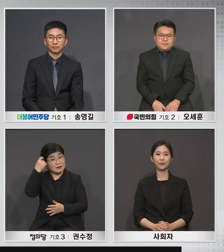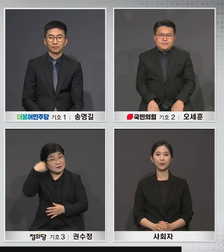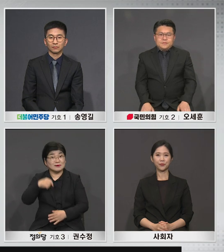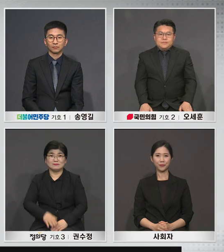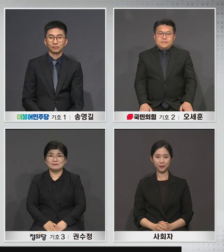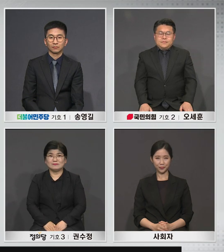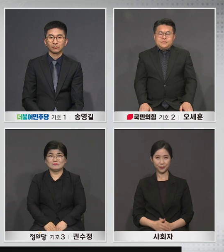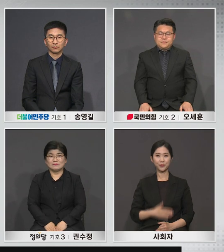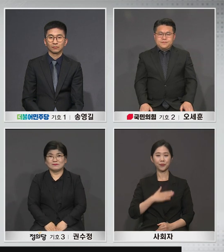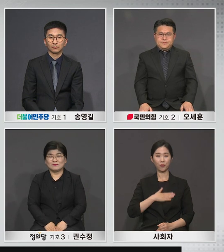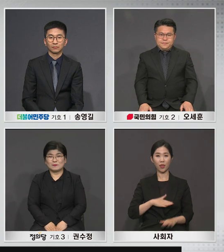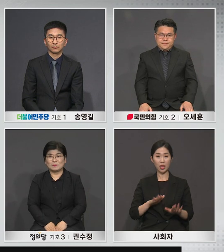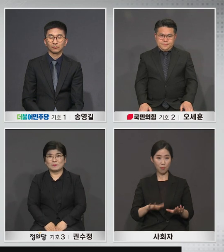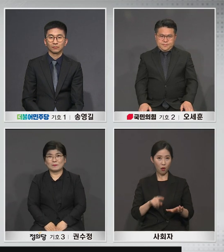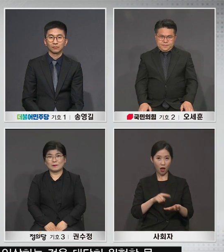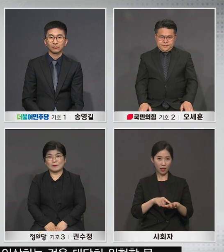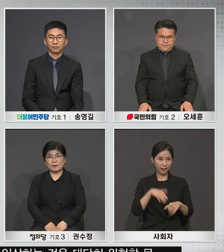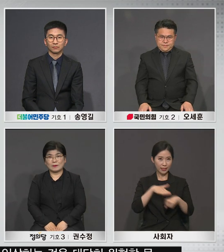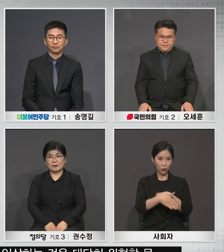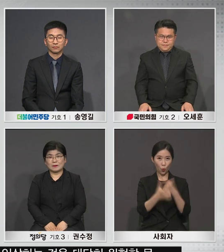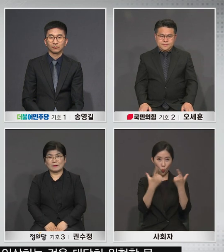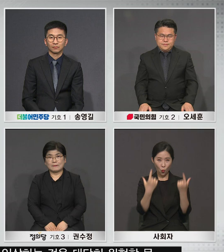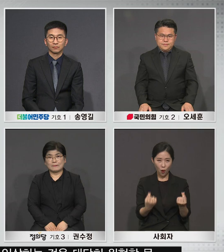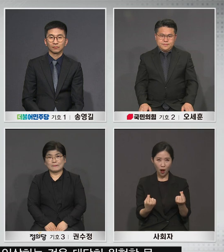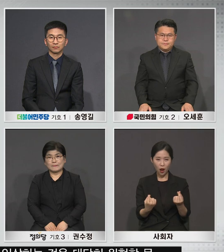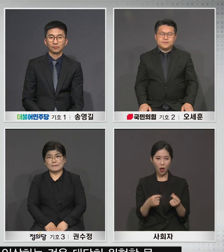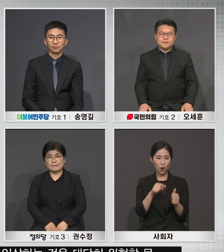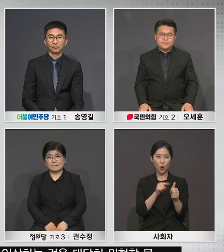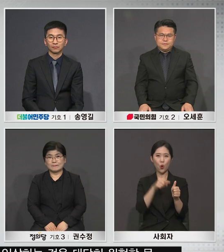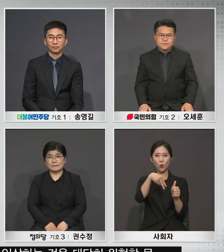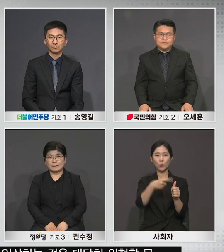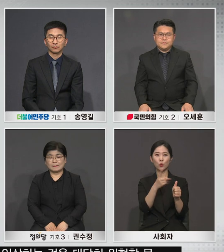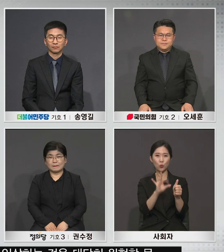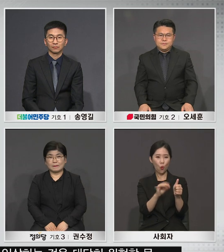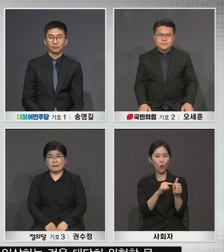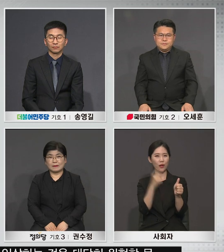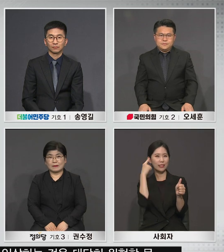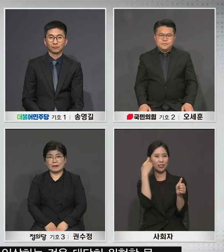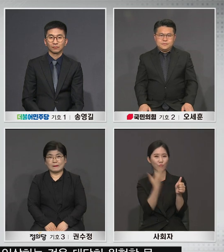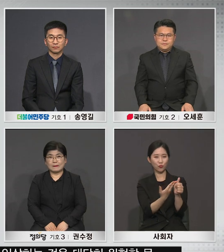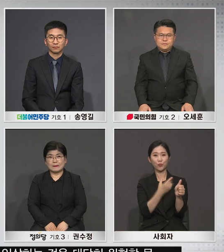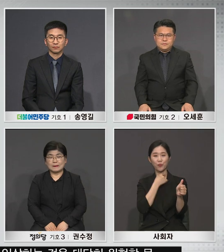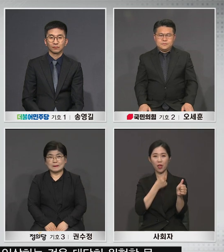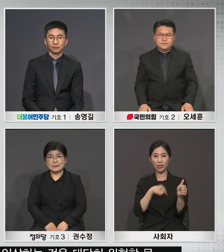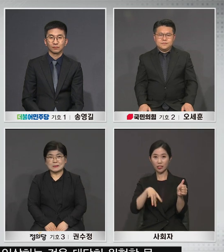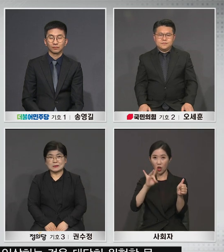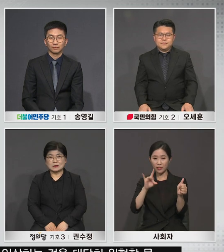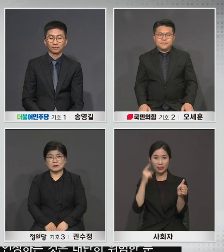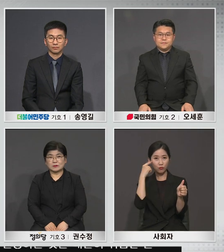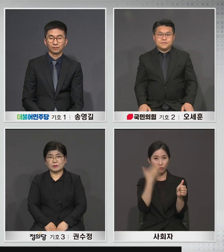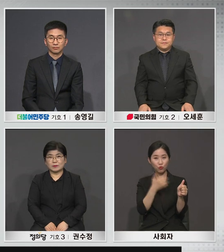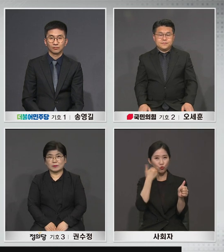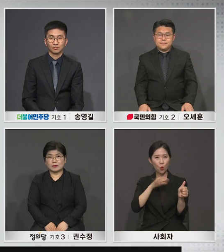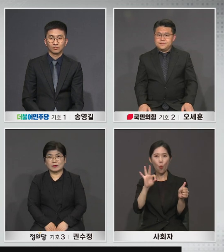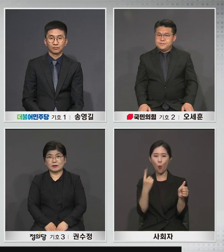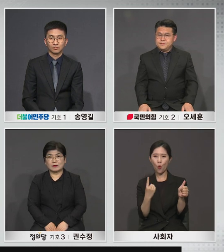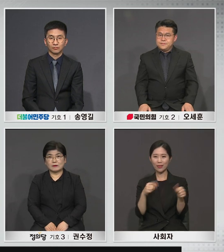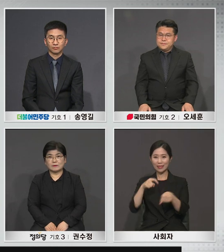이번에는 같은 방식으로 송영길 후보께 질문해 주시는 시간인데요. 먼저 첫 질문은 오세훈 후보께 30초 드립니다.